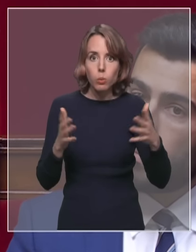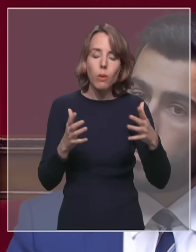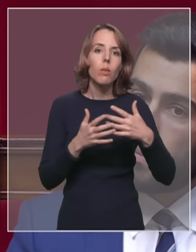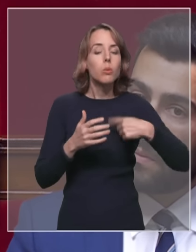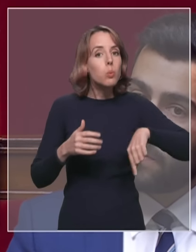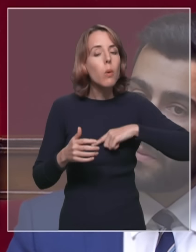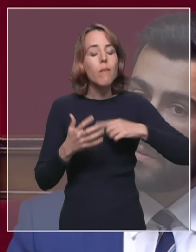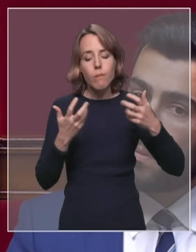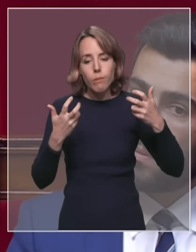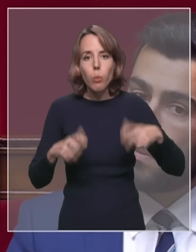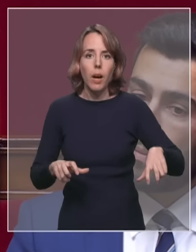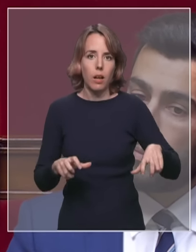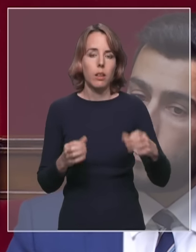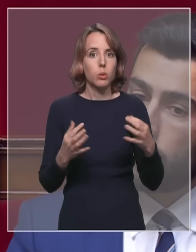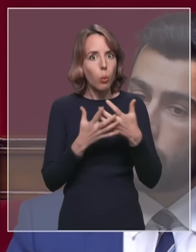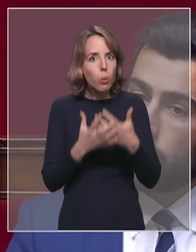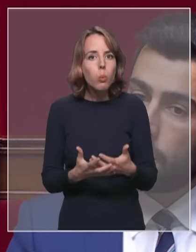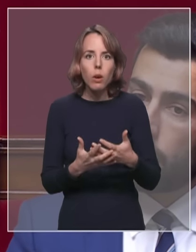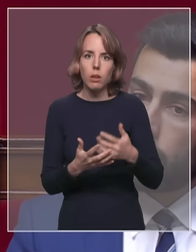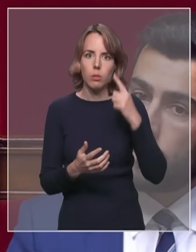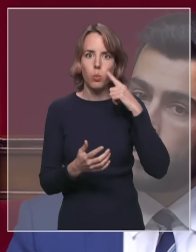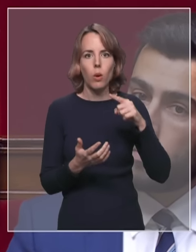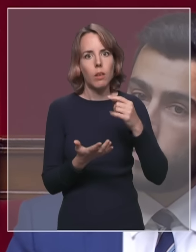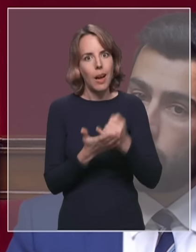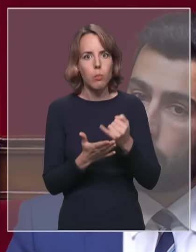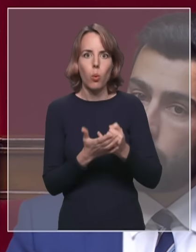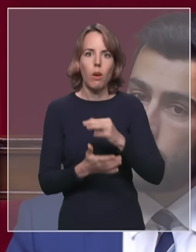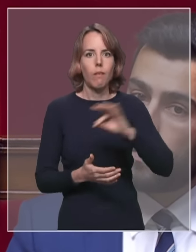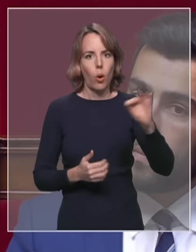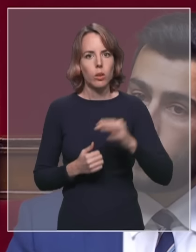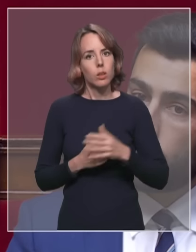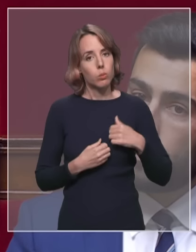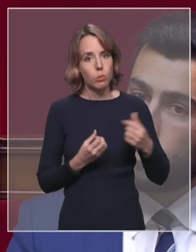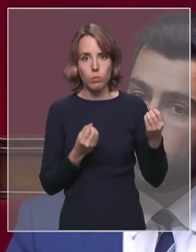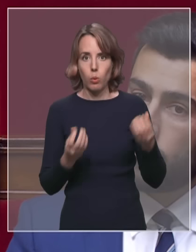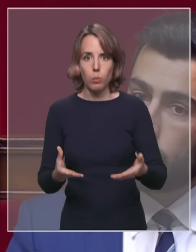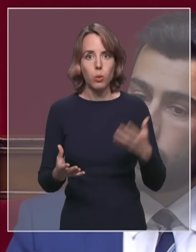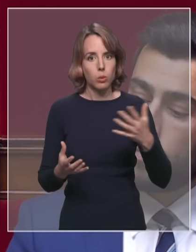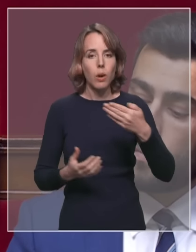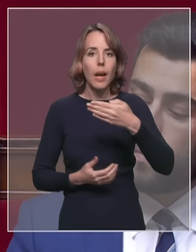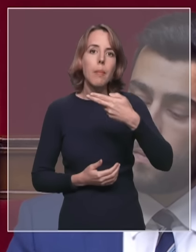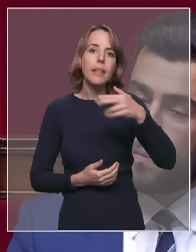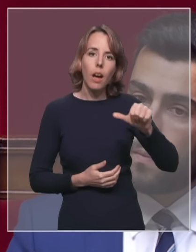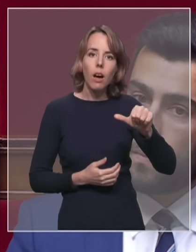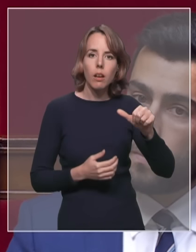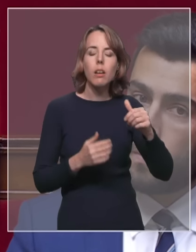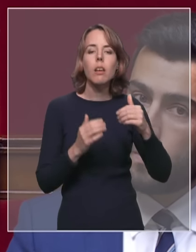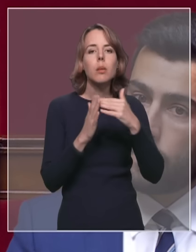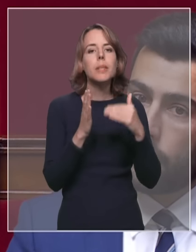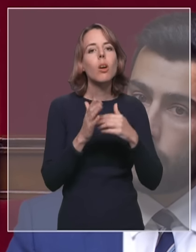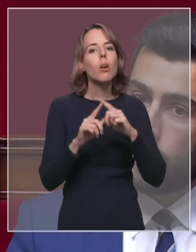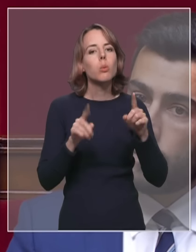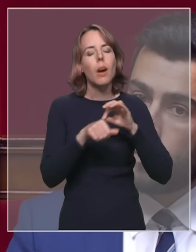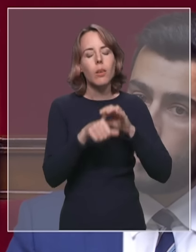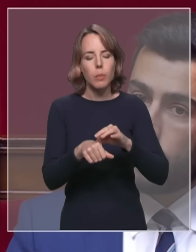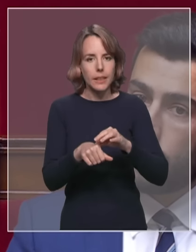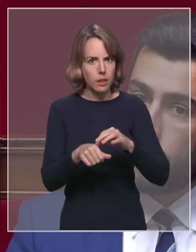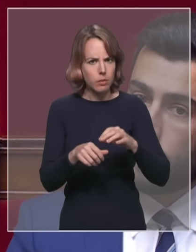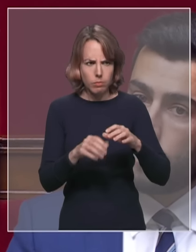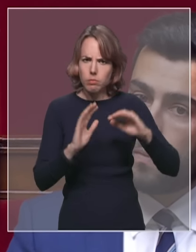proposons un plan d'économie de plusieurs dizaines de milliards d'euros, notamment la fin de la prise en charge des mineurs non accompagnés, qui coûte 2 milliards d'euros au département,